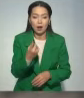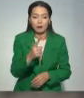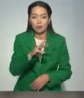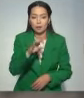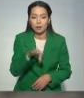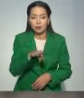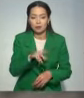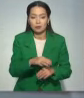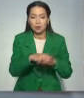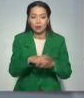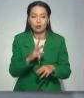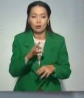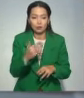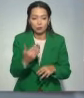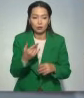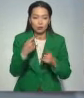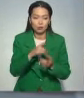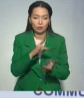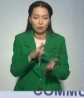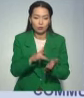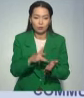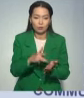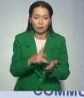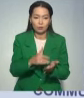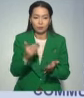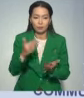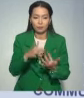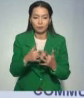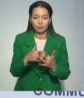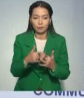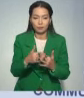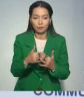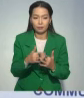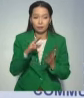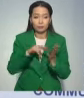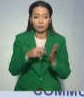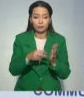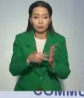миллиарда тенге на очереди реконструкция сельских проектирование